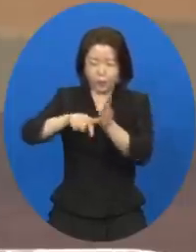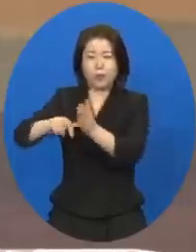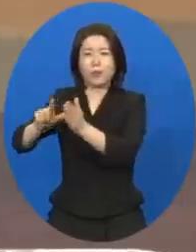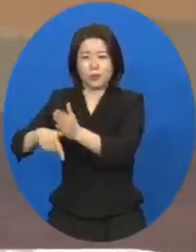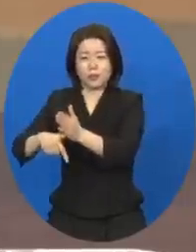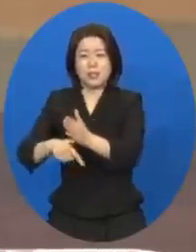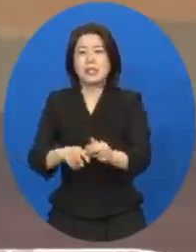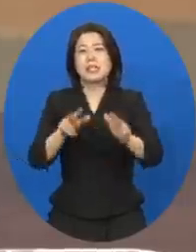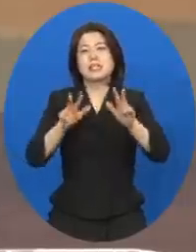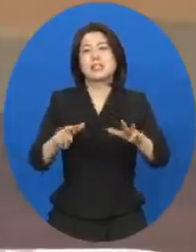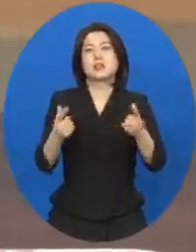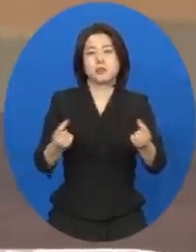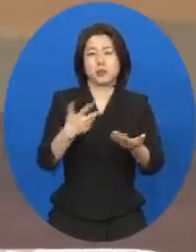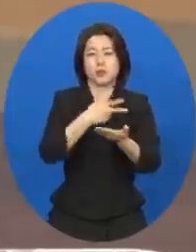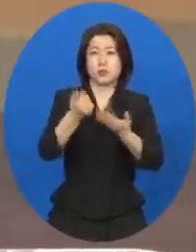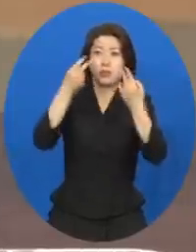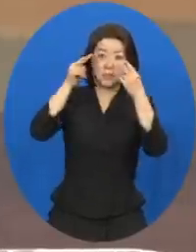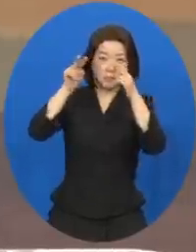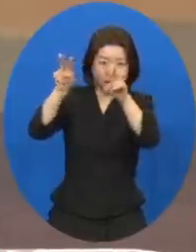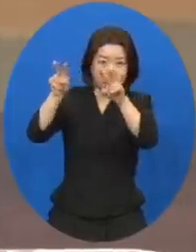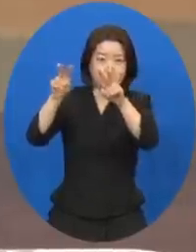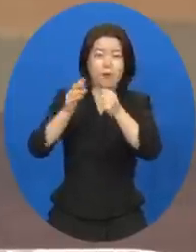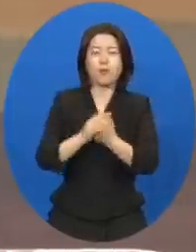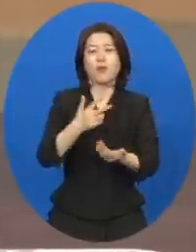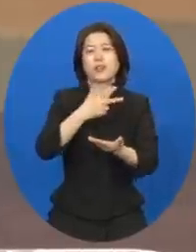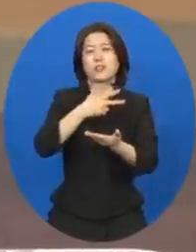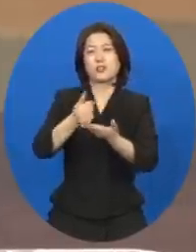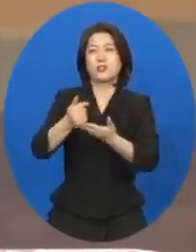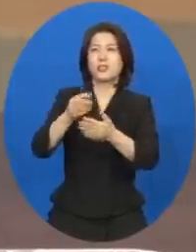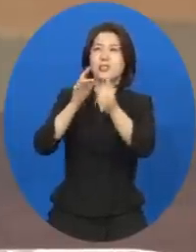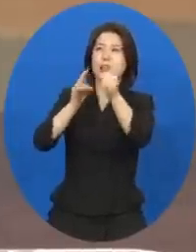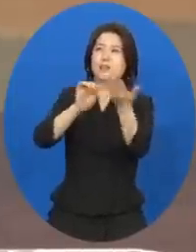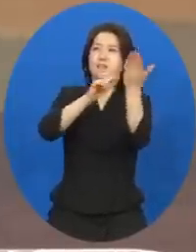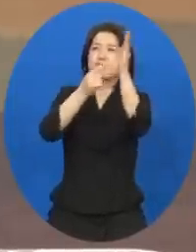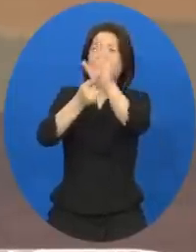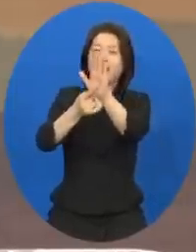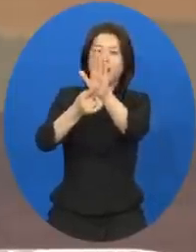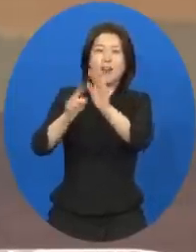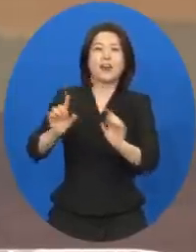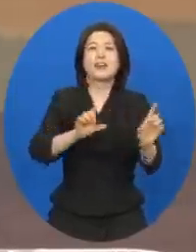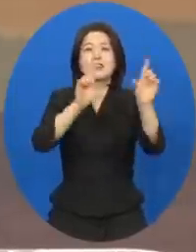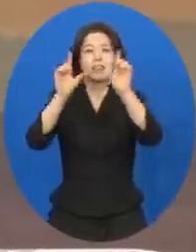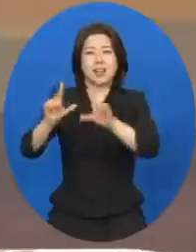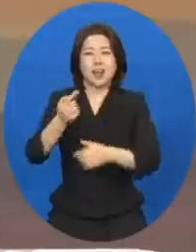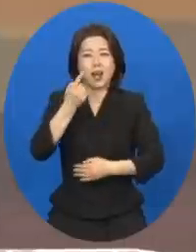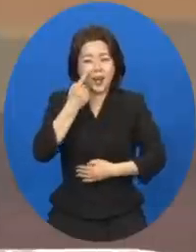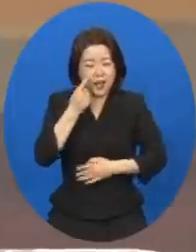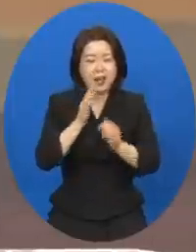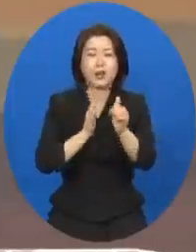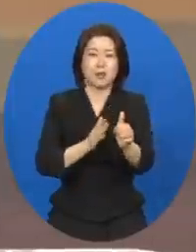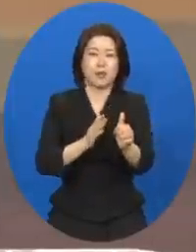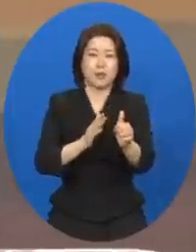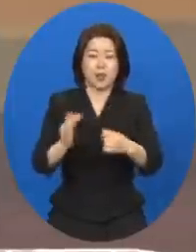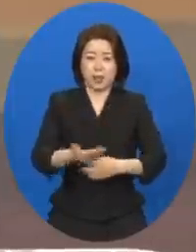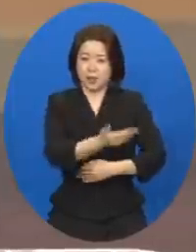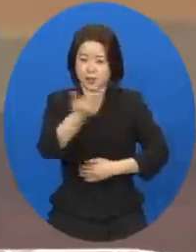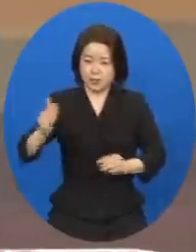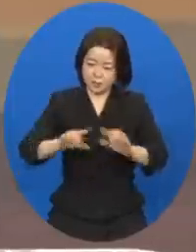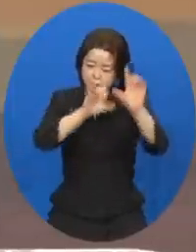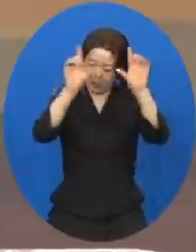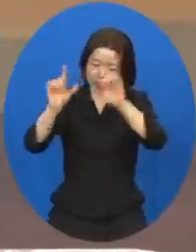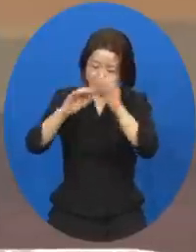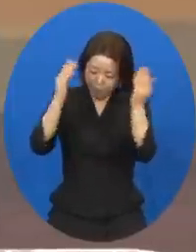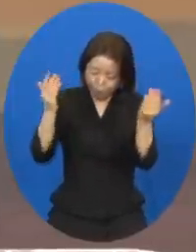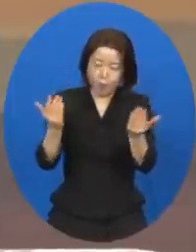지금처럼 주님을 바라보고 주님께 반응하는 삶을 살아보세요. 여러분의 삶 전체가